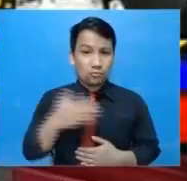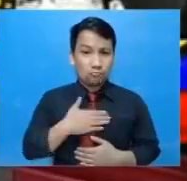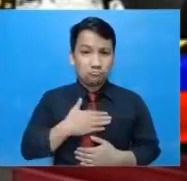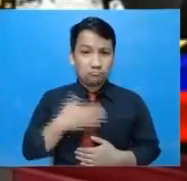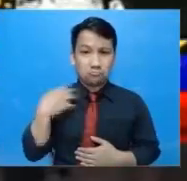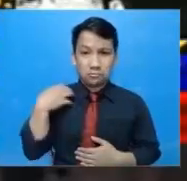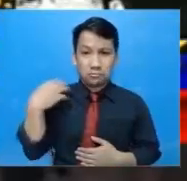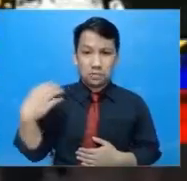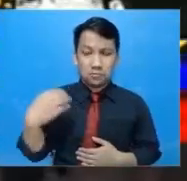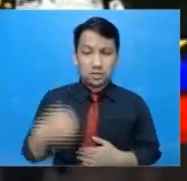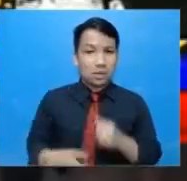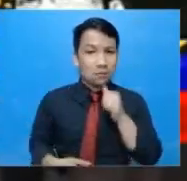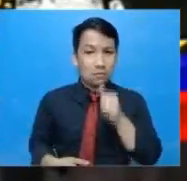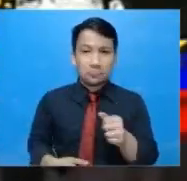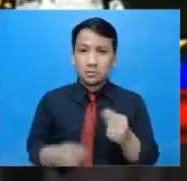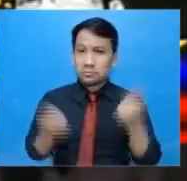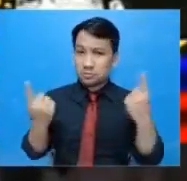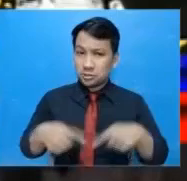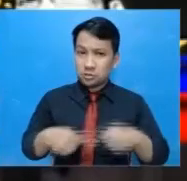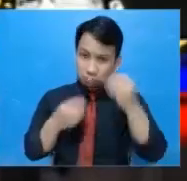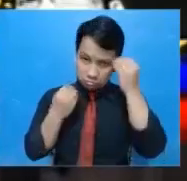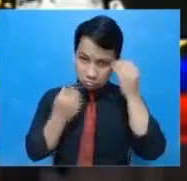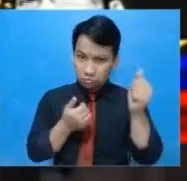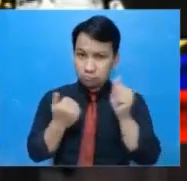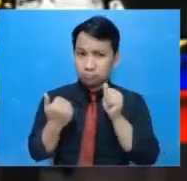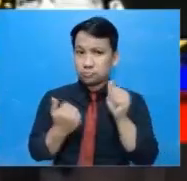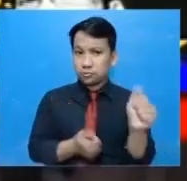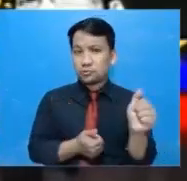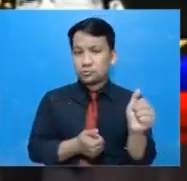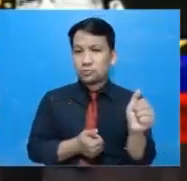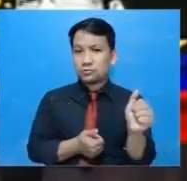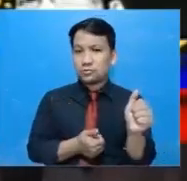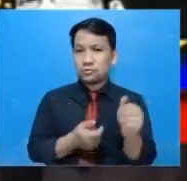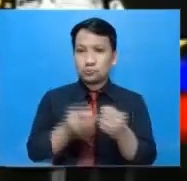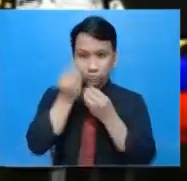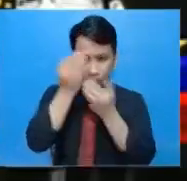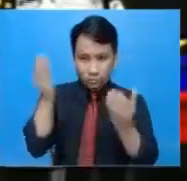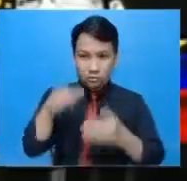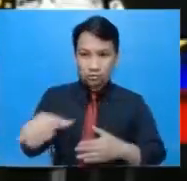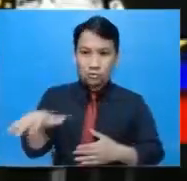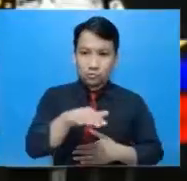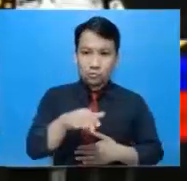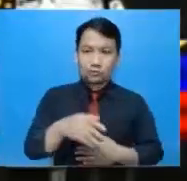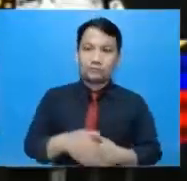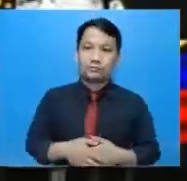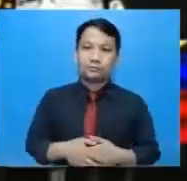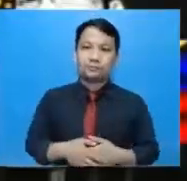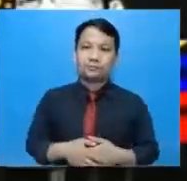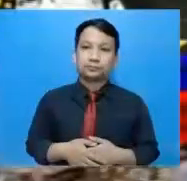Kaya't hindi maaaring hindi ako makinig sa mga utos ninyo.